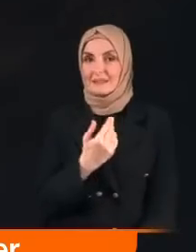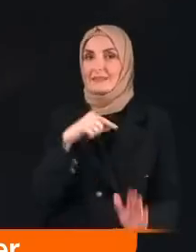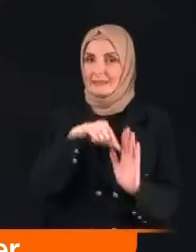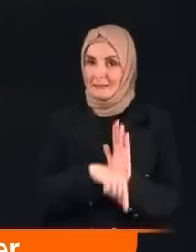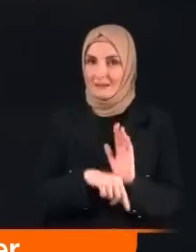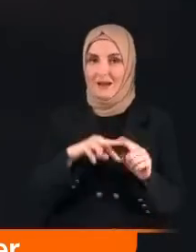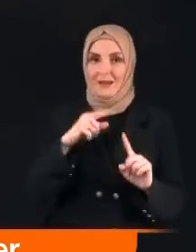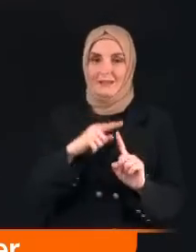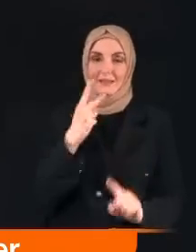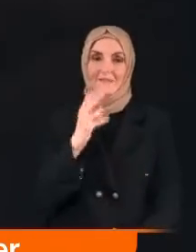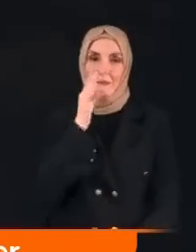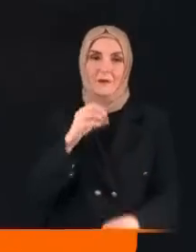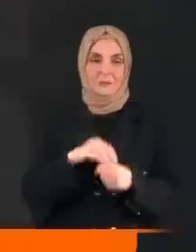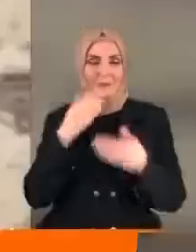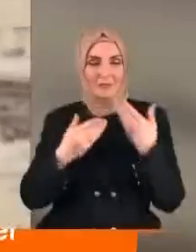Haber ekibine anlattı.